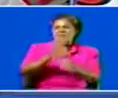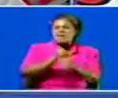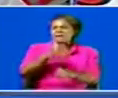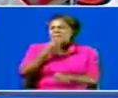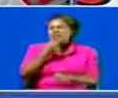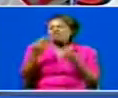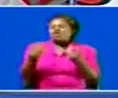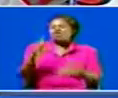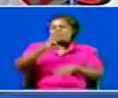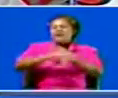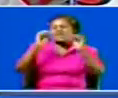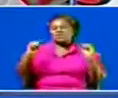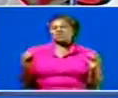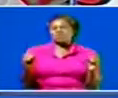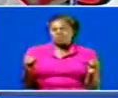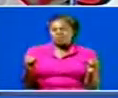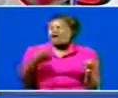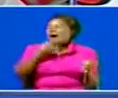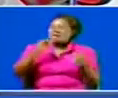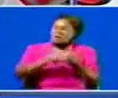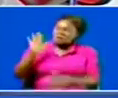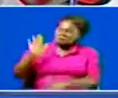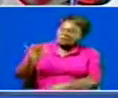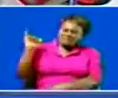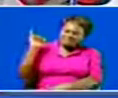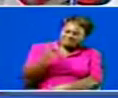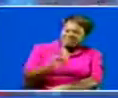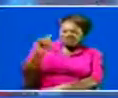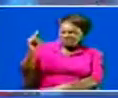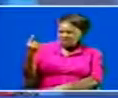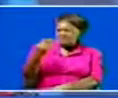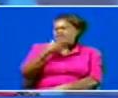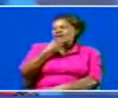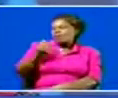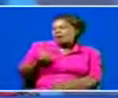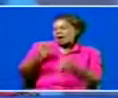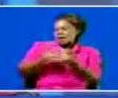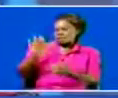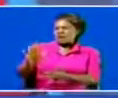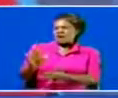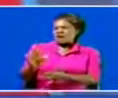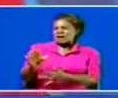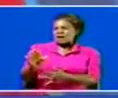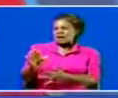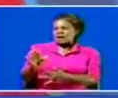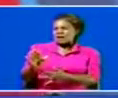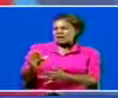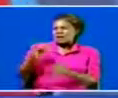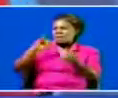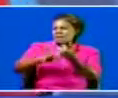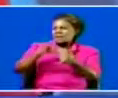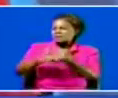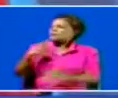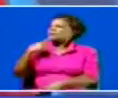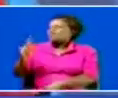Hakuna suluhisho utakalolipata. Mumeo ni mumeo na mkeo wa kwanza ndiye mkeo. Hata ukaoamia pale